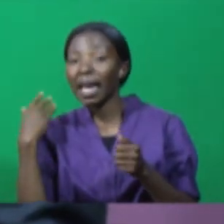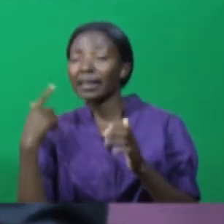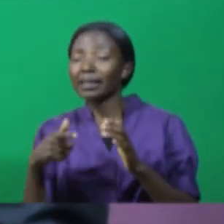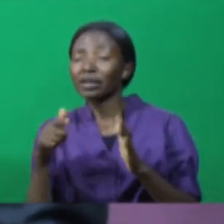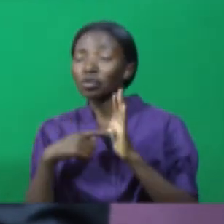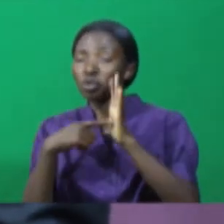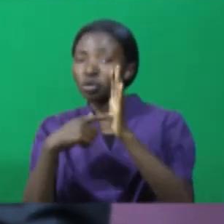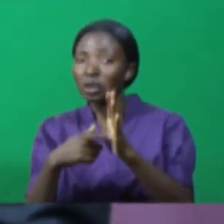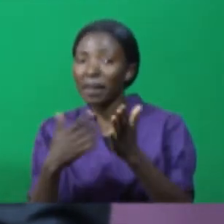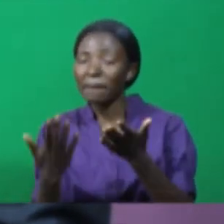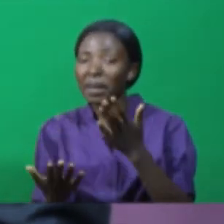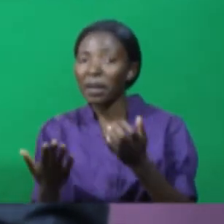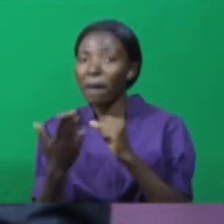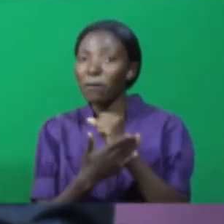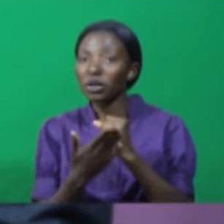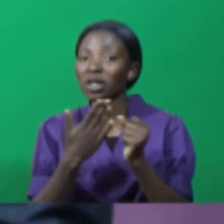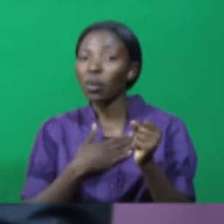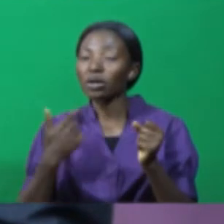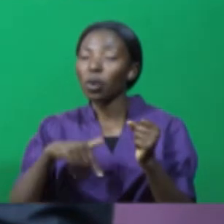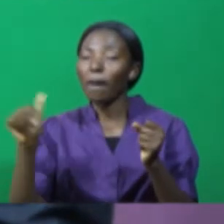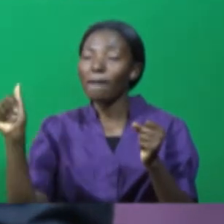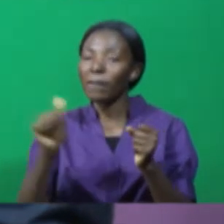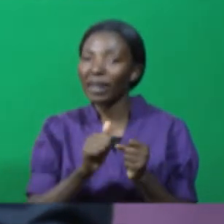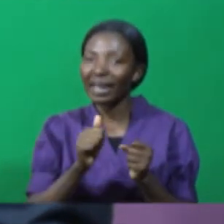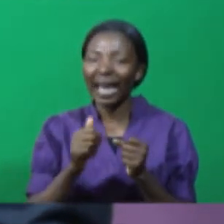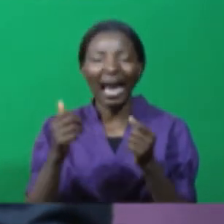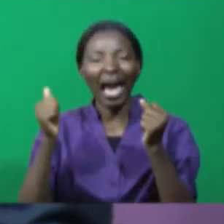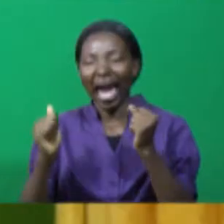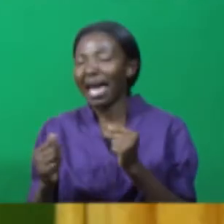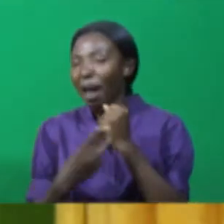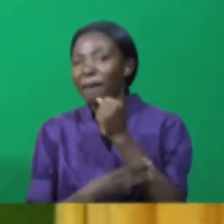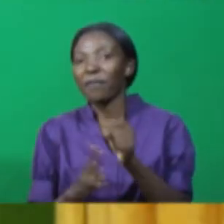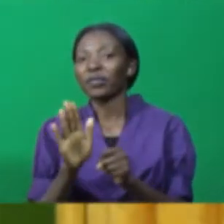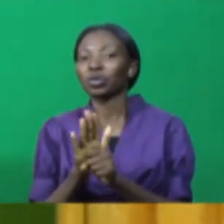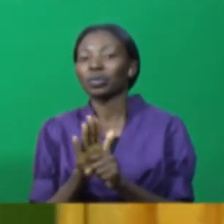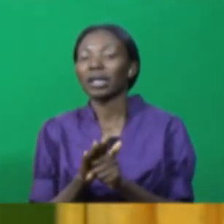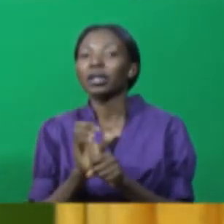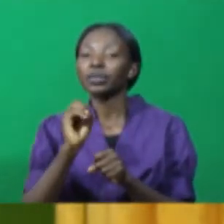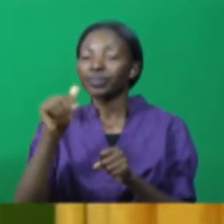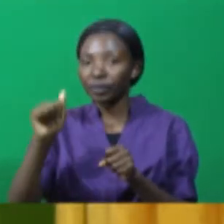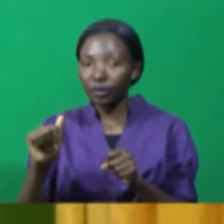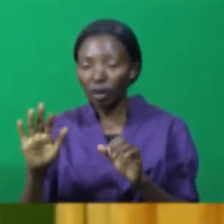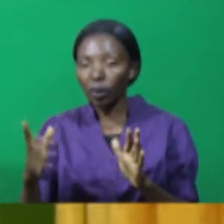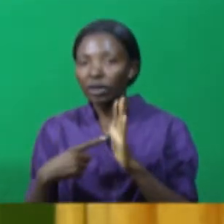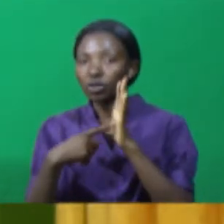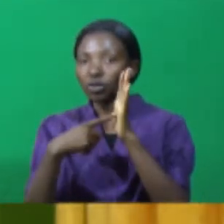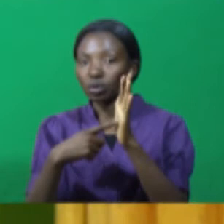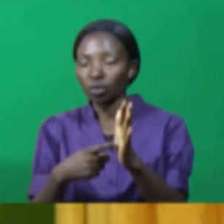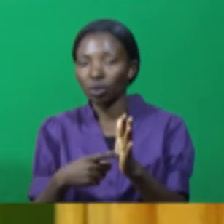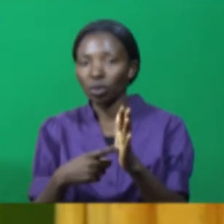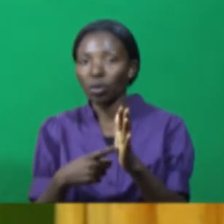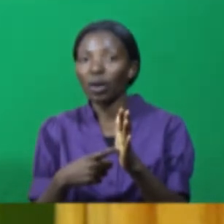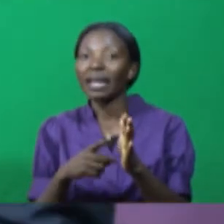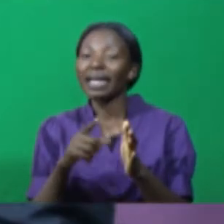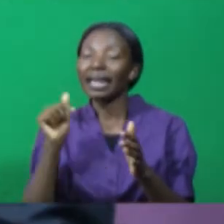Kwakuri wese. Marai safara nekuti anorerera mwana. Right. Chidzokera. Pana pachimwe chiri kubuda ndechekuti ndukupise karunzi